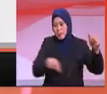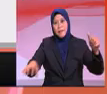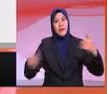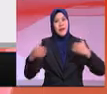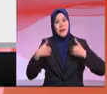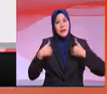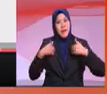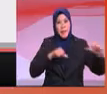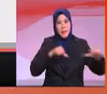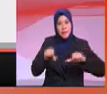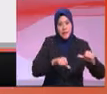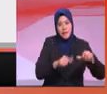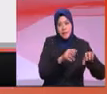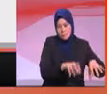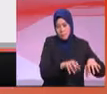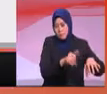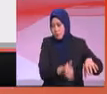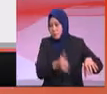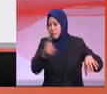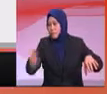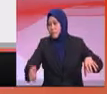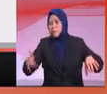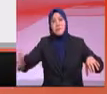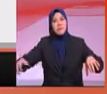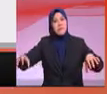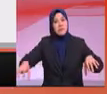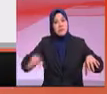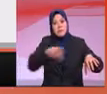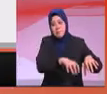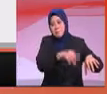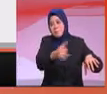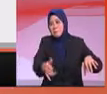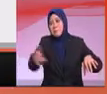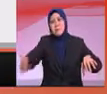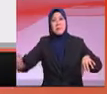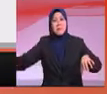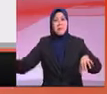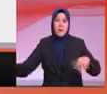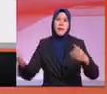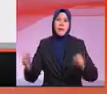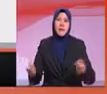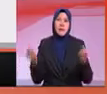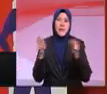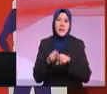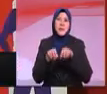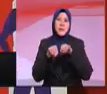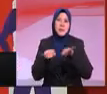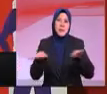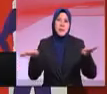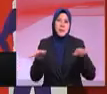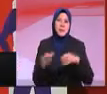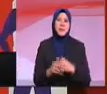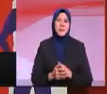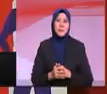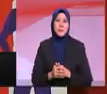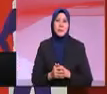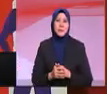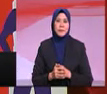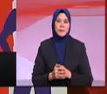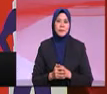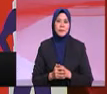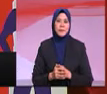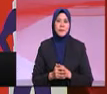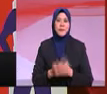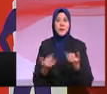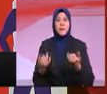aktiviti merentas daerah dan aktiviti merentas negeri. Next. Nah, inilah keadaan